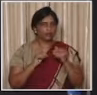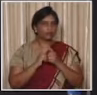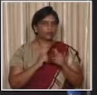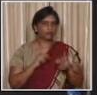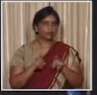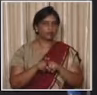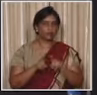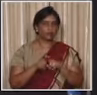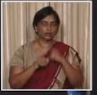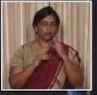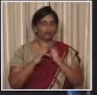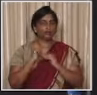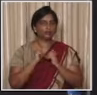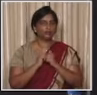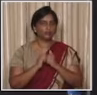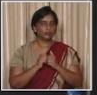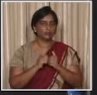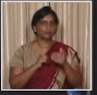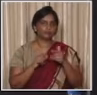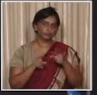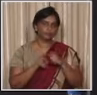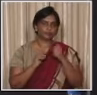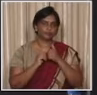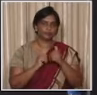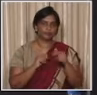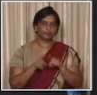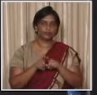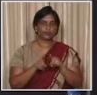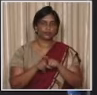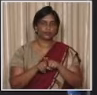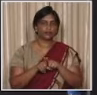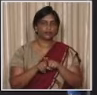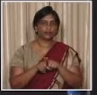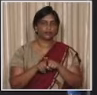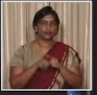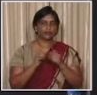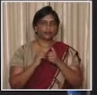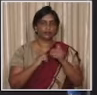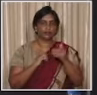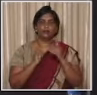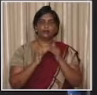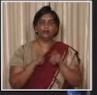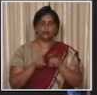කැමැති ඉතා කෙටියෙන් සාකච්ඡා කරන්න